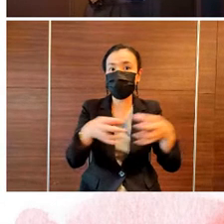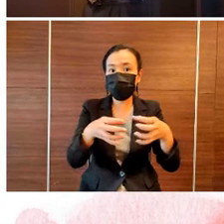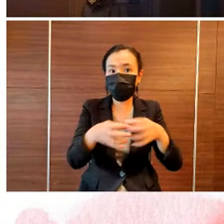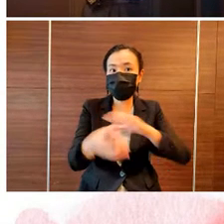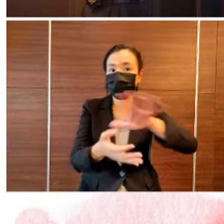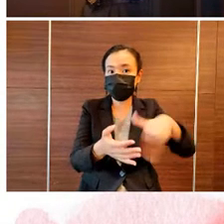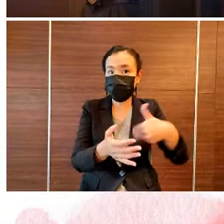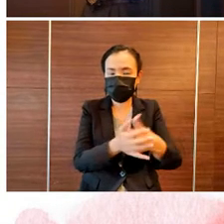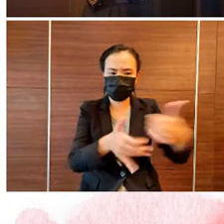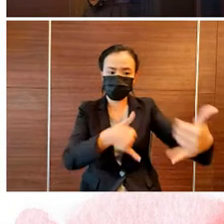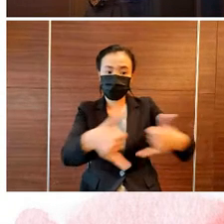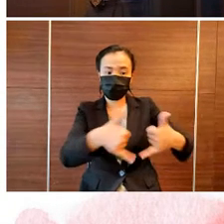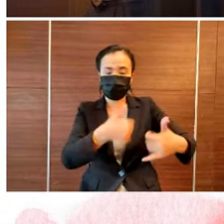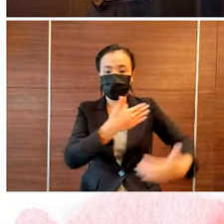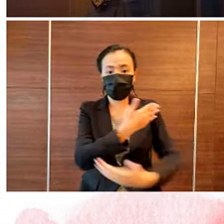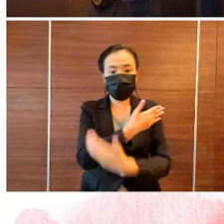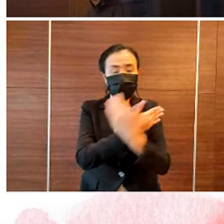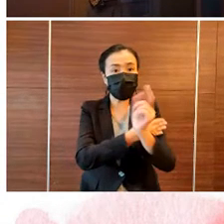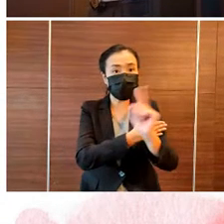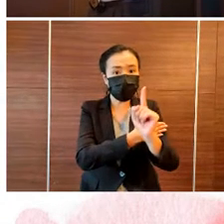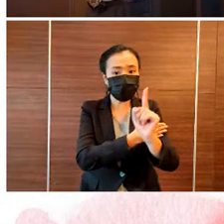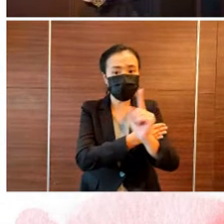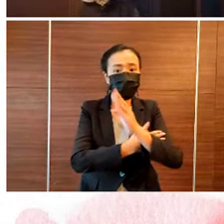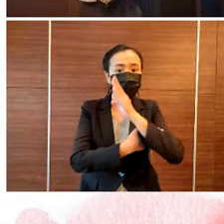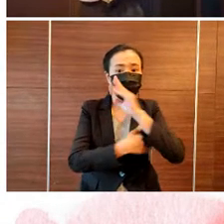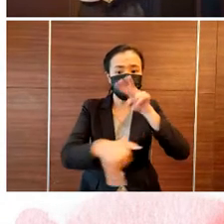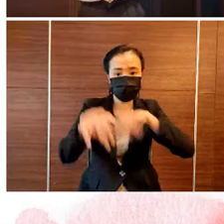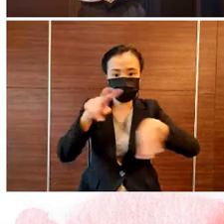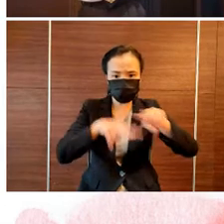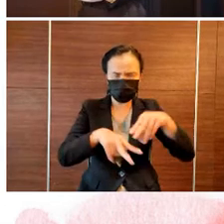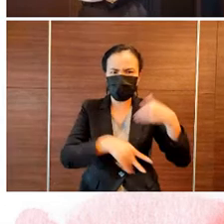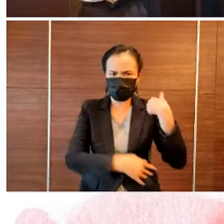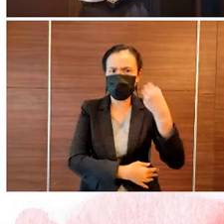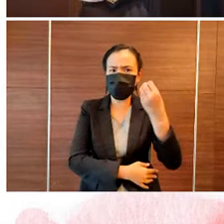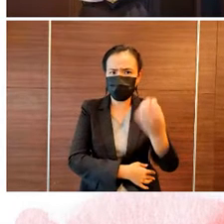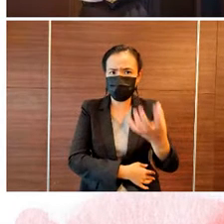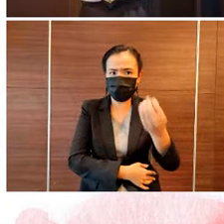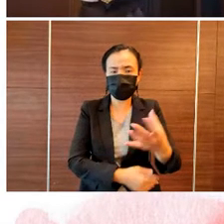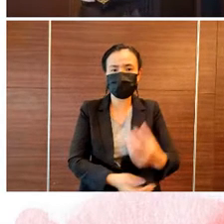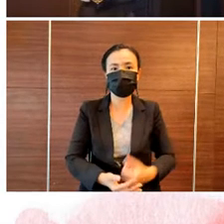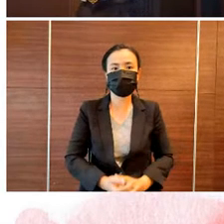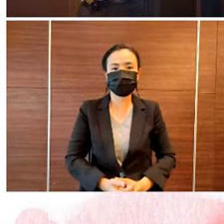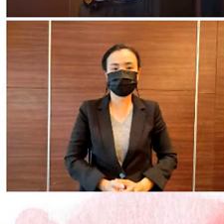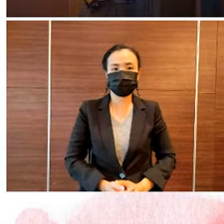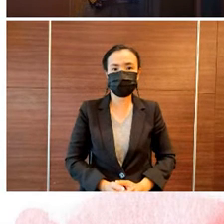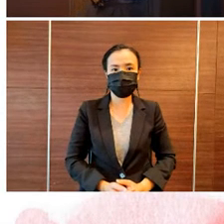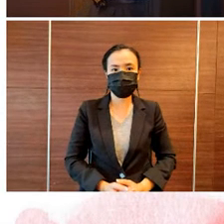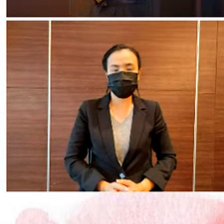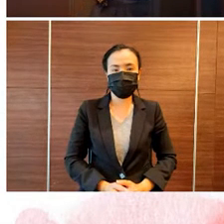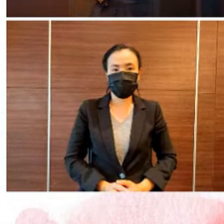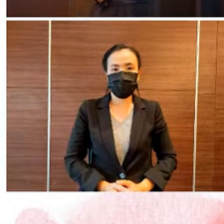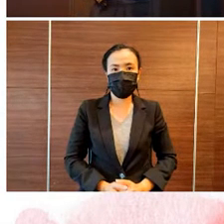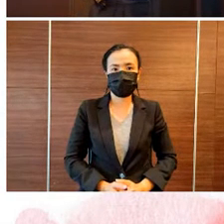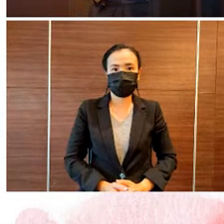านี้ก็เข้ามาหาเพราะโอกาสที่จะตรวจเจอก็ต้องมีมากนะครับนะรวมทั้งเนี่ยตรวจเจอขณะ